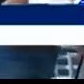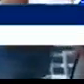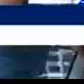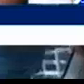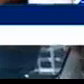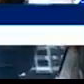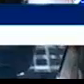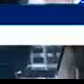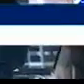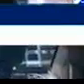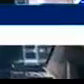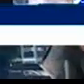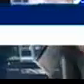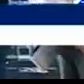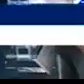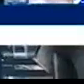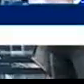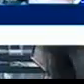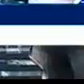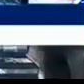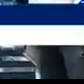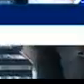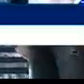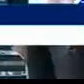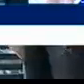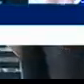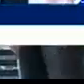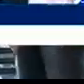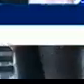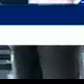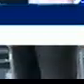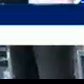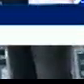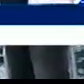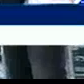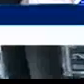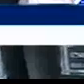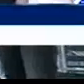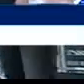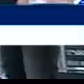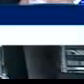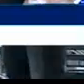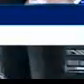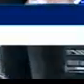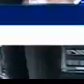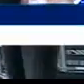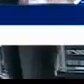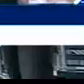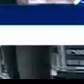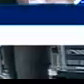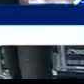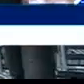este loc să ascultați ce se întâmplă pe scenă și în spatele acestor garduri care nu sunt foarte înalte și nici măcar din beton ca